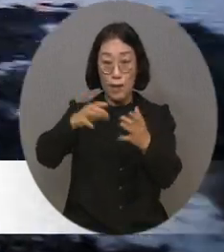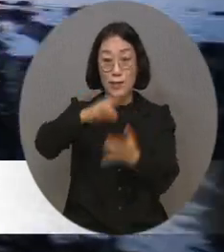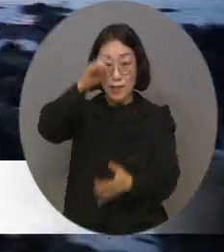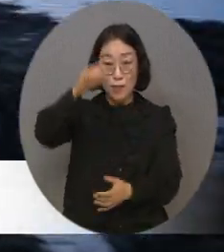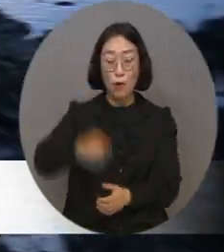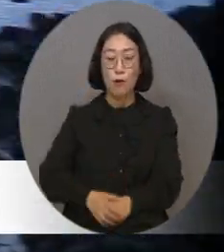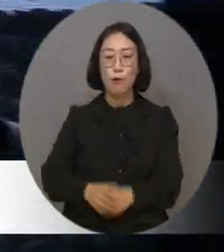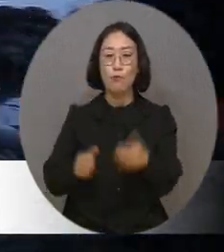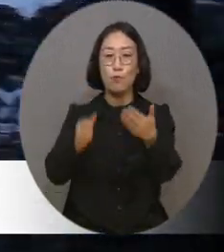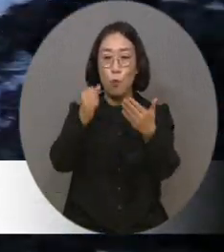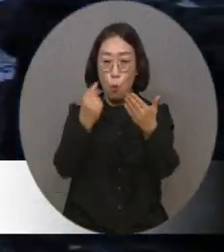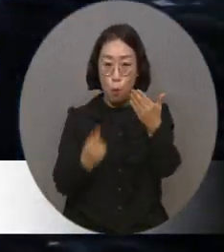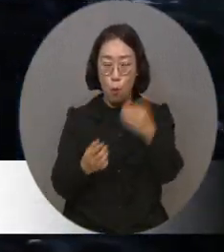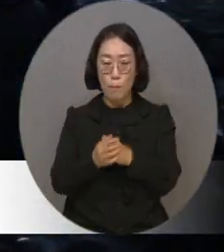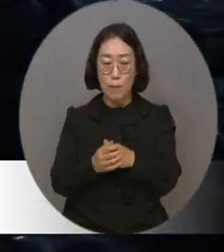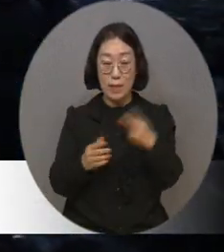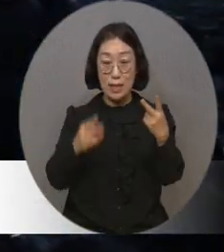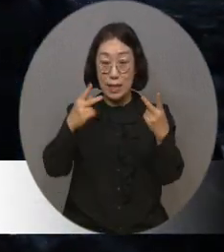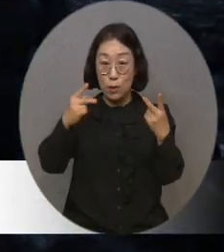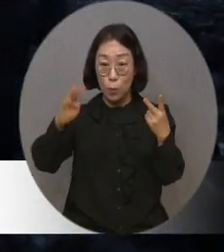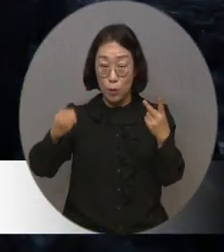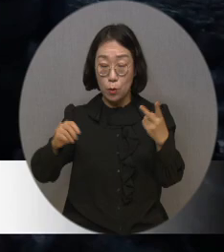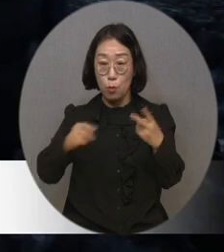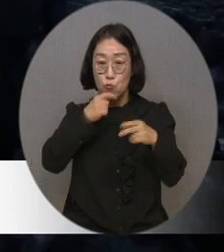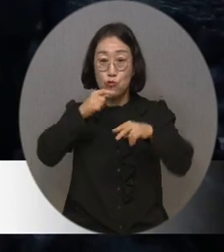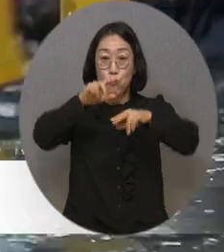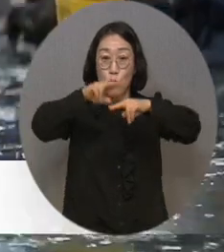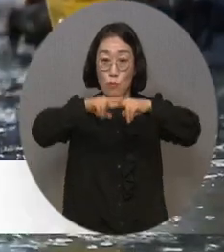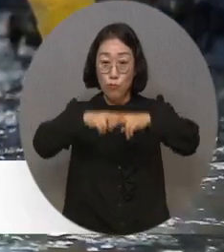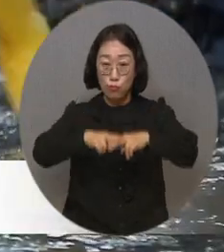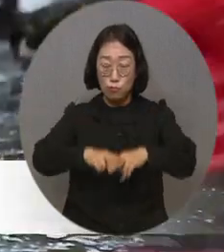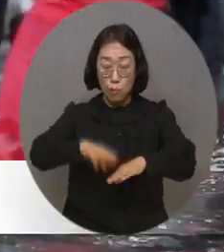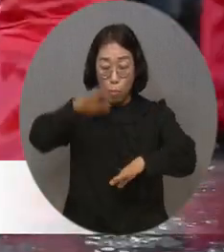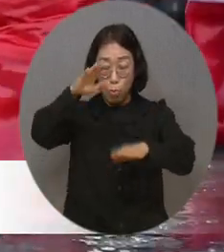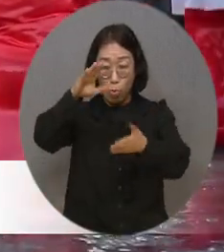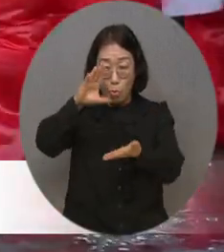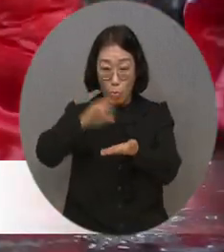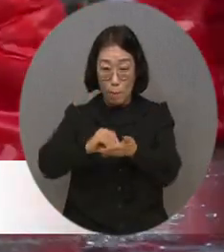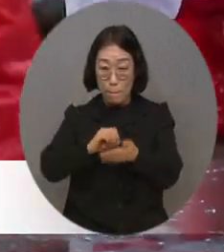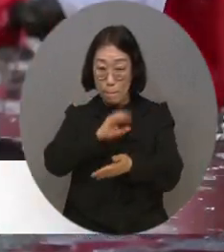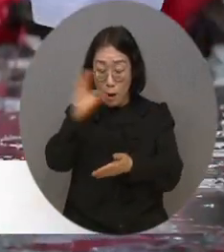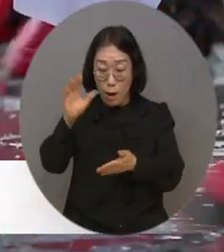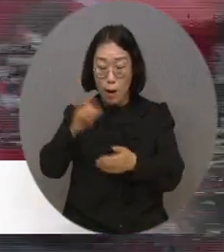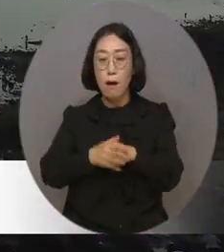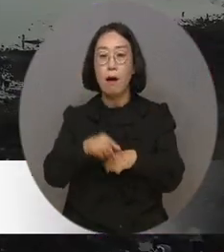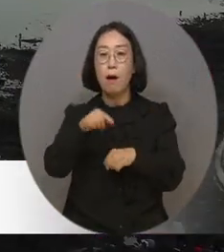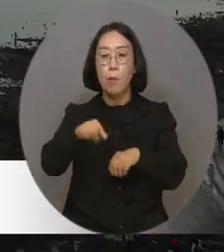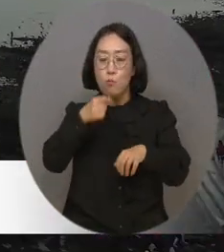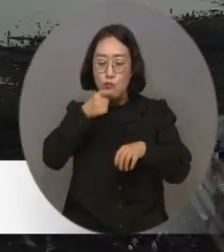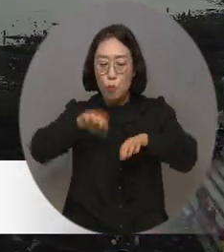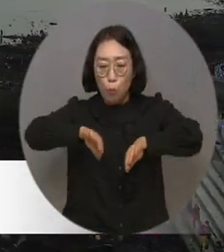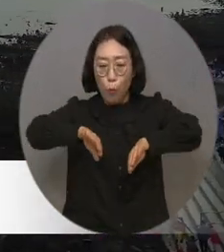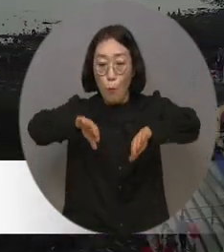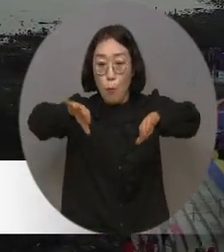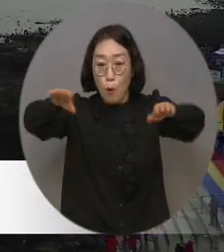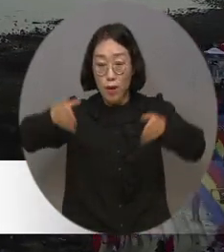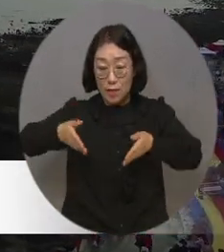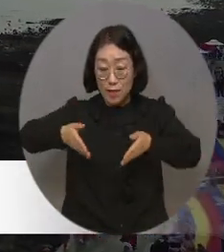사이 약 2km 바다가 조수 간만의 차이로 음력 2월 금은날 수심이 낮아질 때 바닷길이